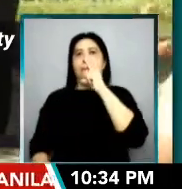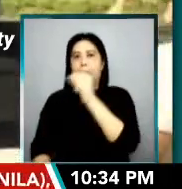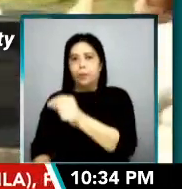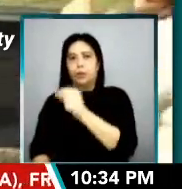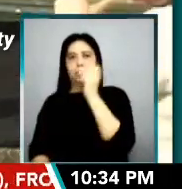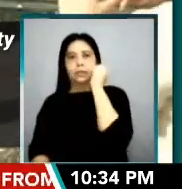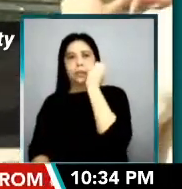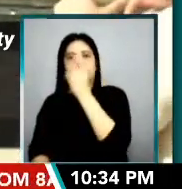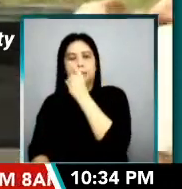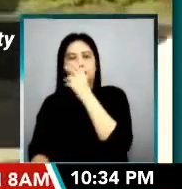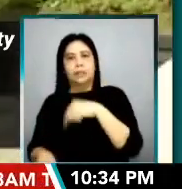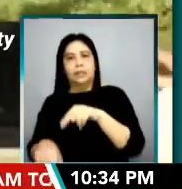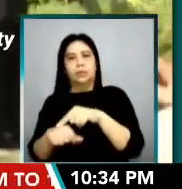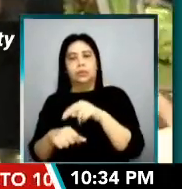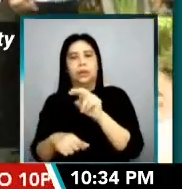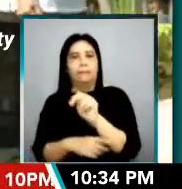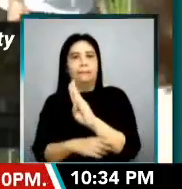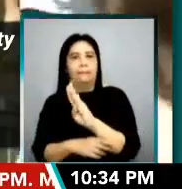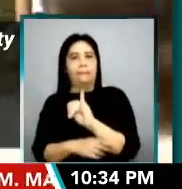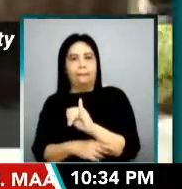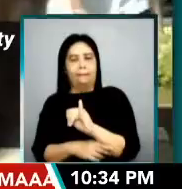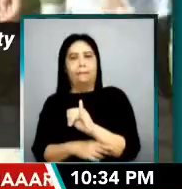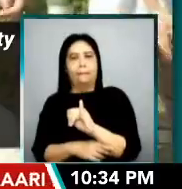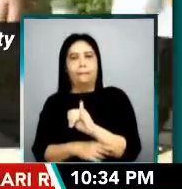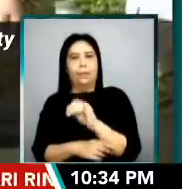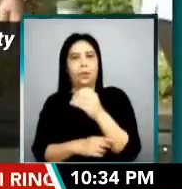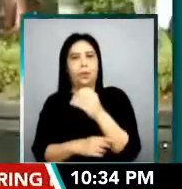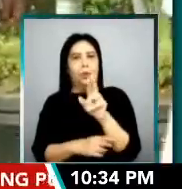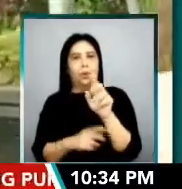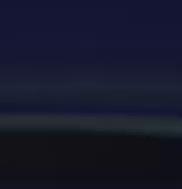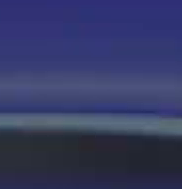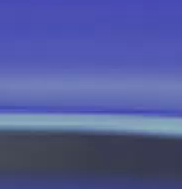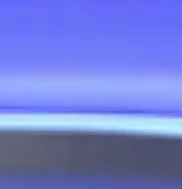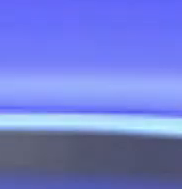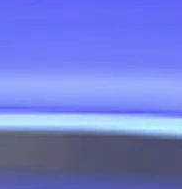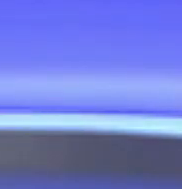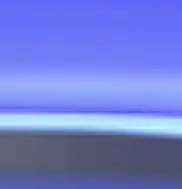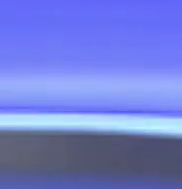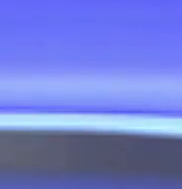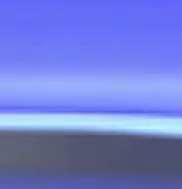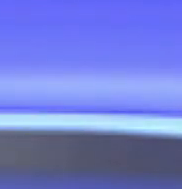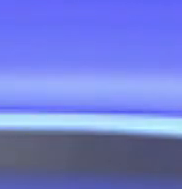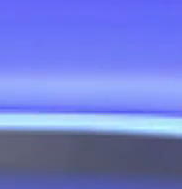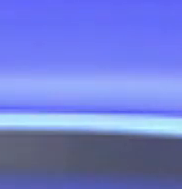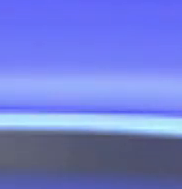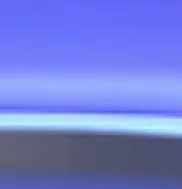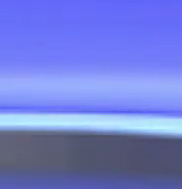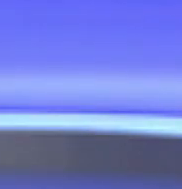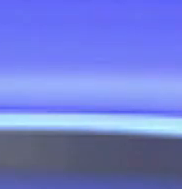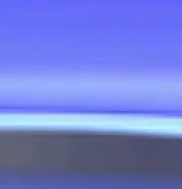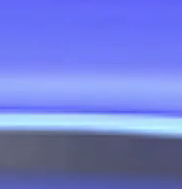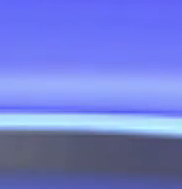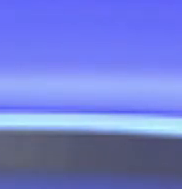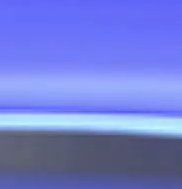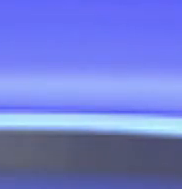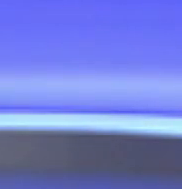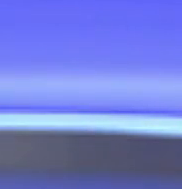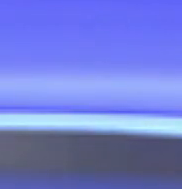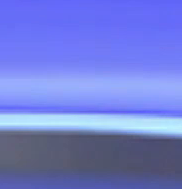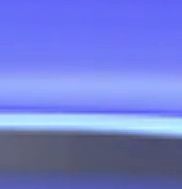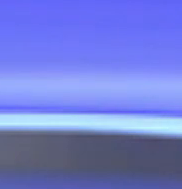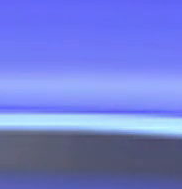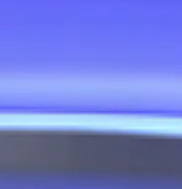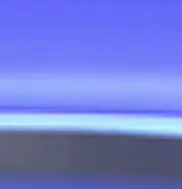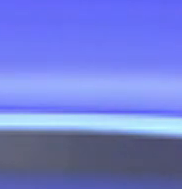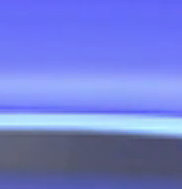National Bureau of Investigation o sa mga pulis. Good news mga kapuso! Maaari niyong mapanood ang